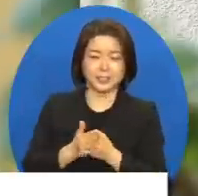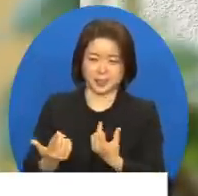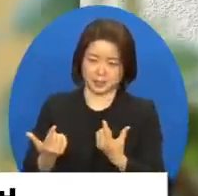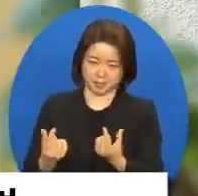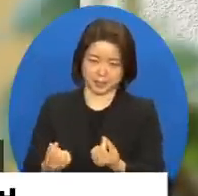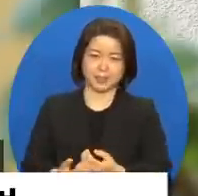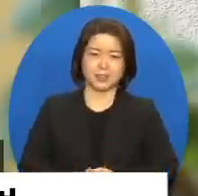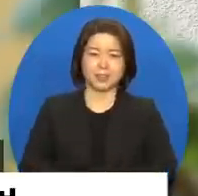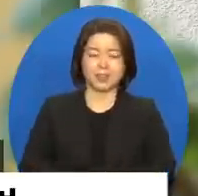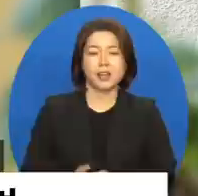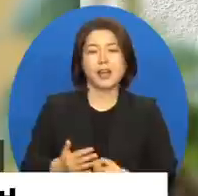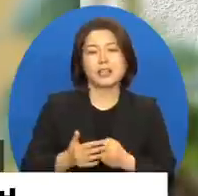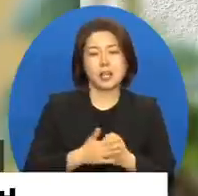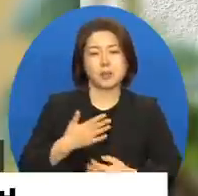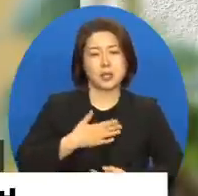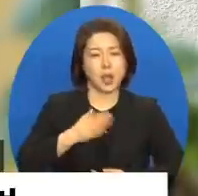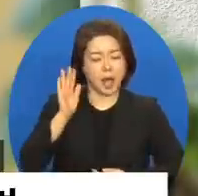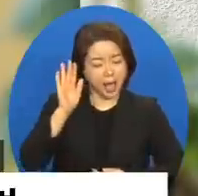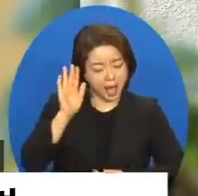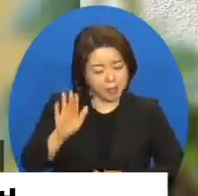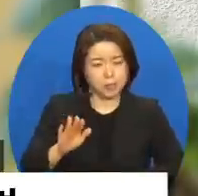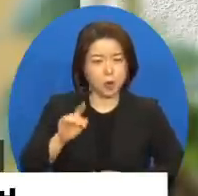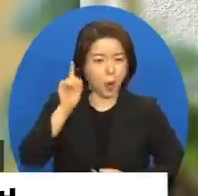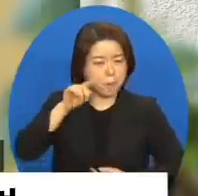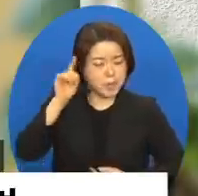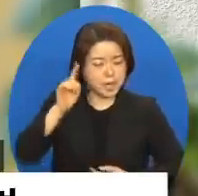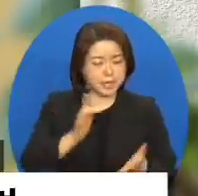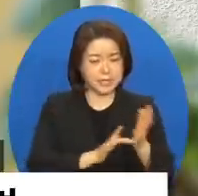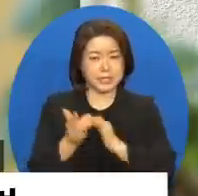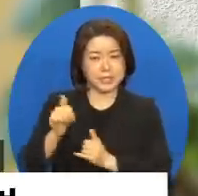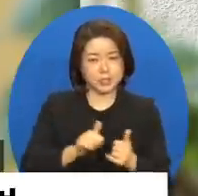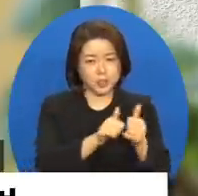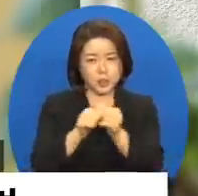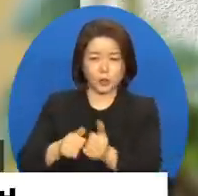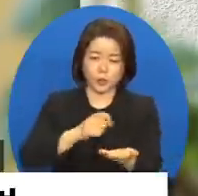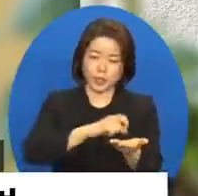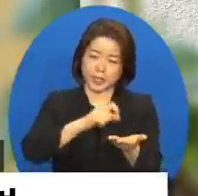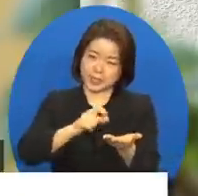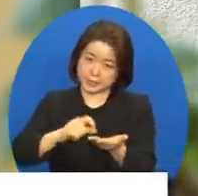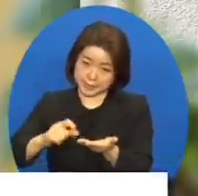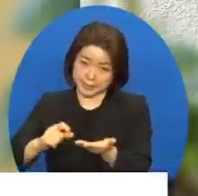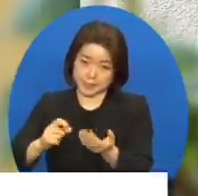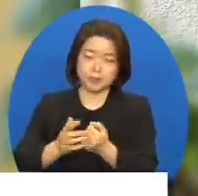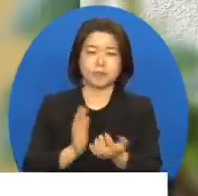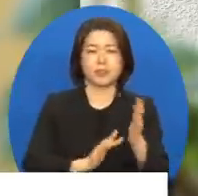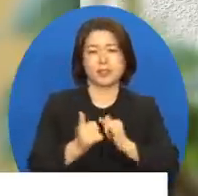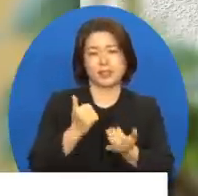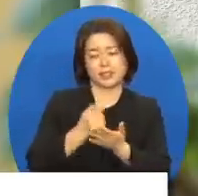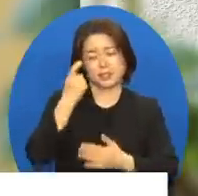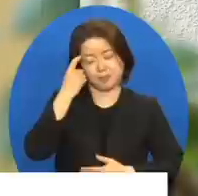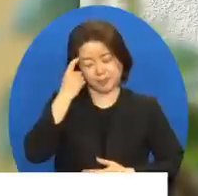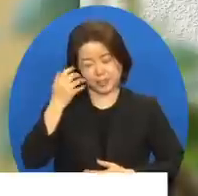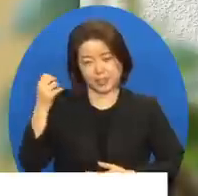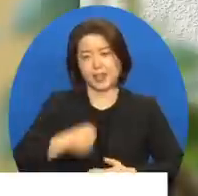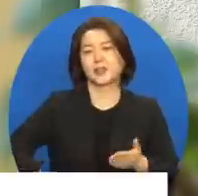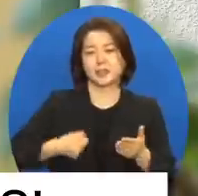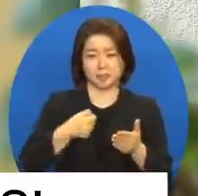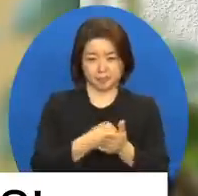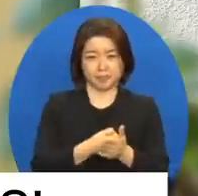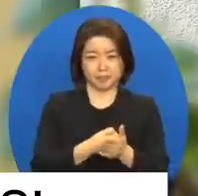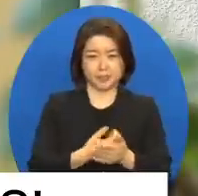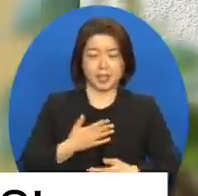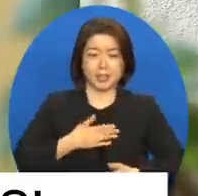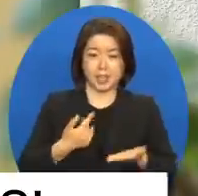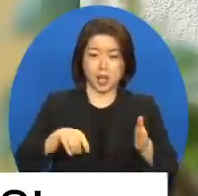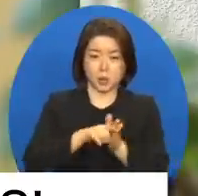때문입니다. 그래서 저는 앞으로도 매일매일 예수 동행일기를 쓰며 예수님을 생각하기로 했습니다.